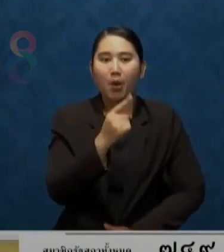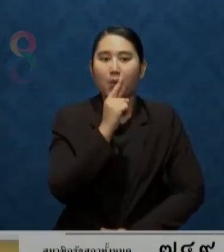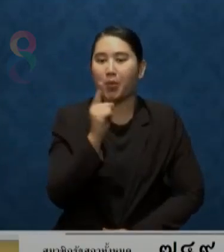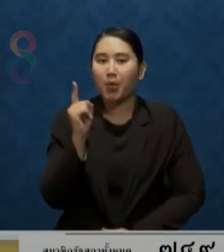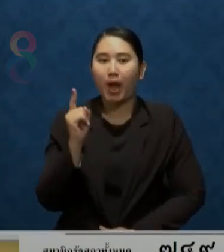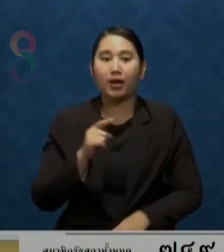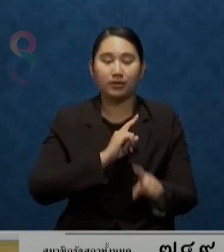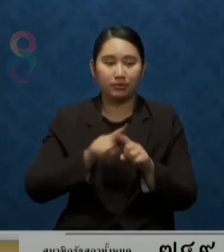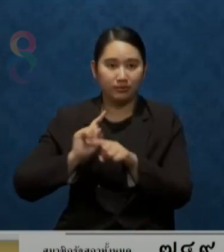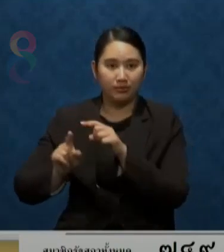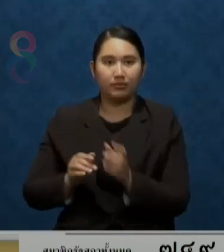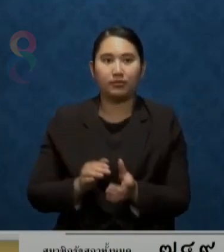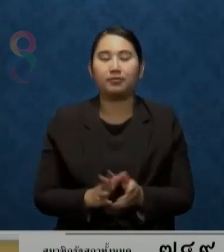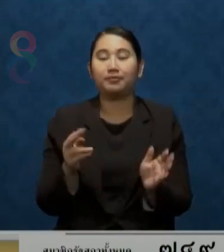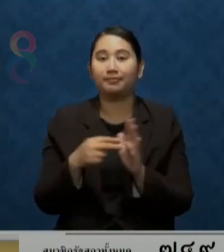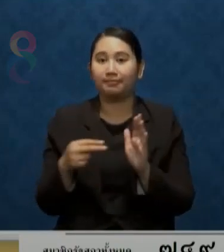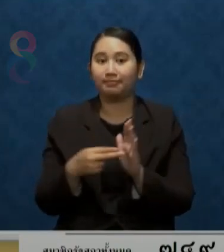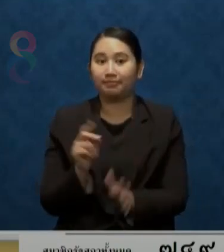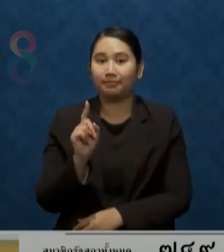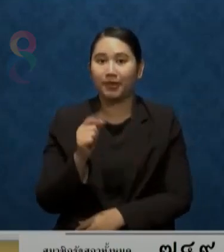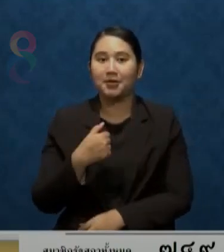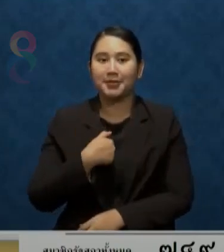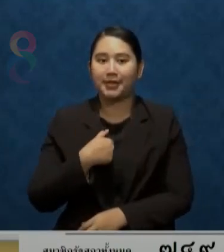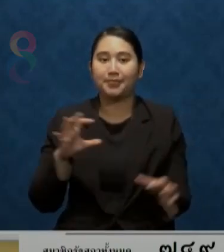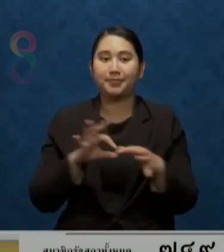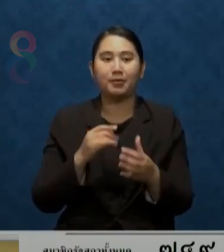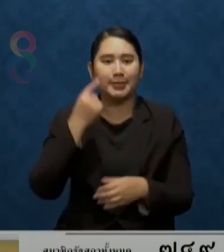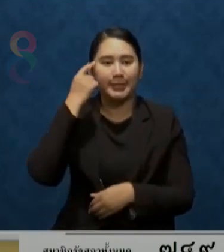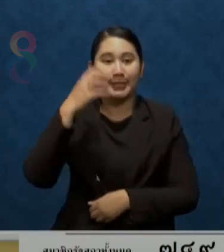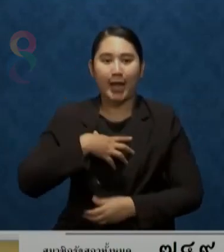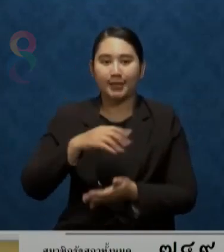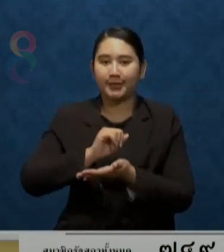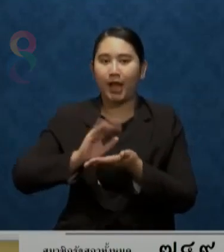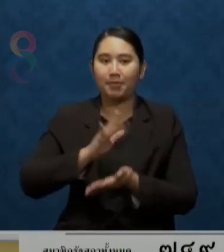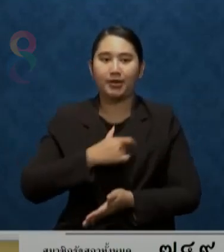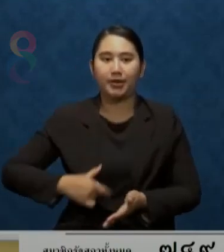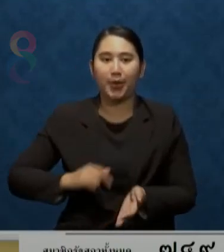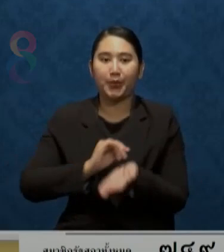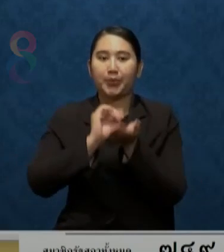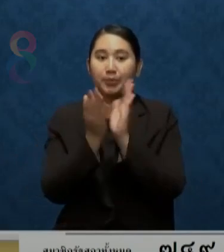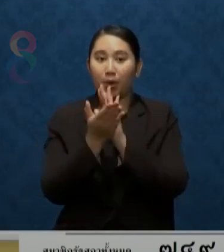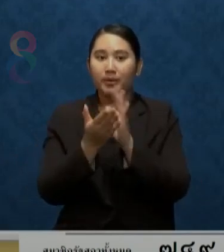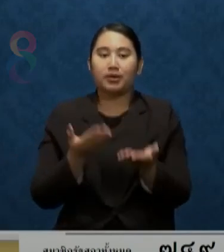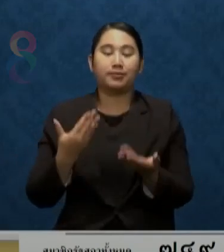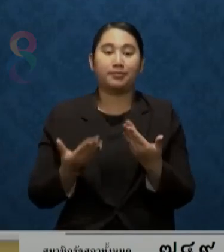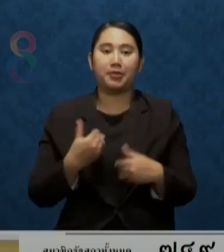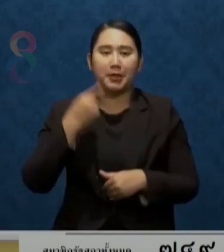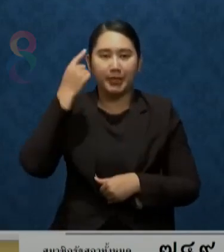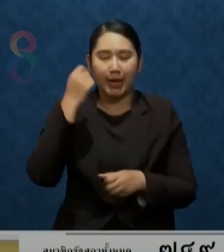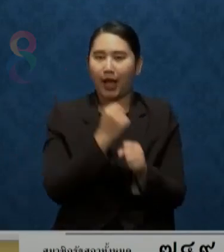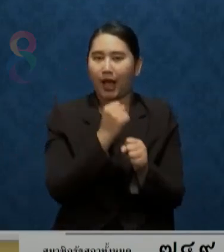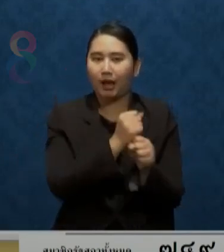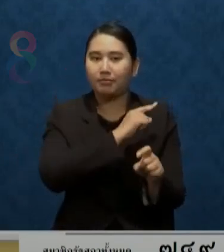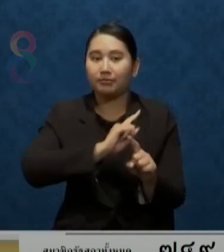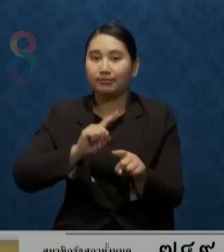าเป็นข้อเสนอที่จะปฏิรูปสถาบันปฏิรูปกระบวนการอะไรต่างๆมากม